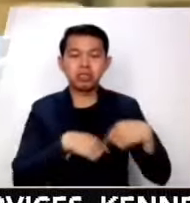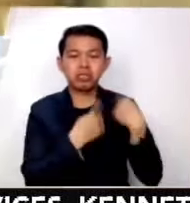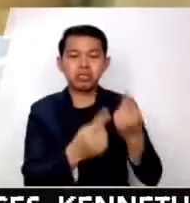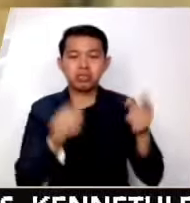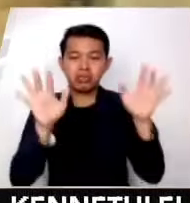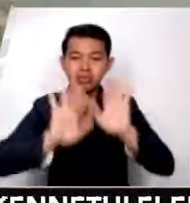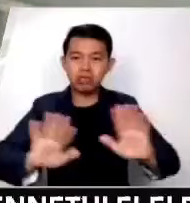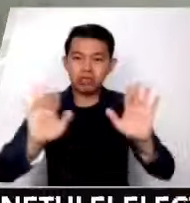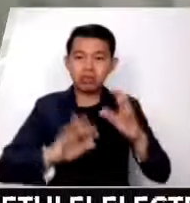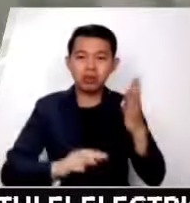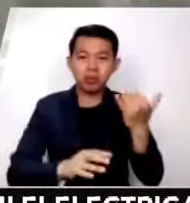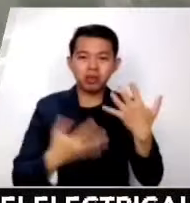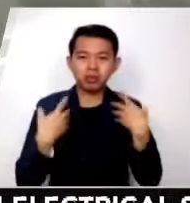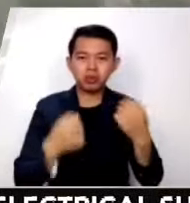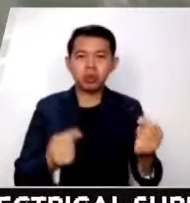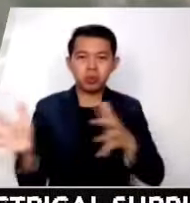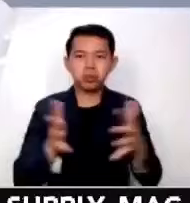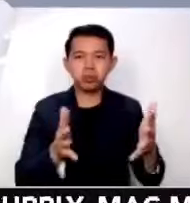hangin.